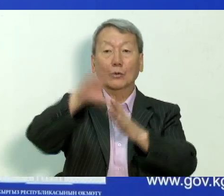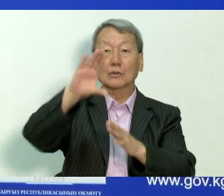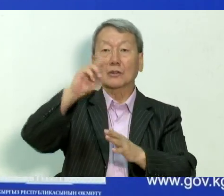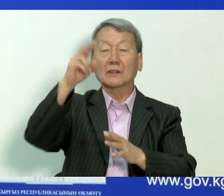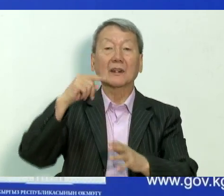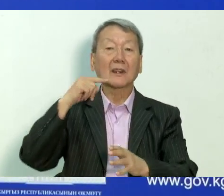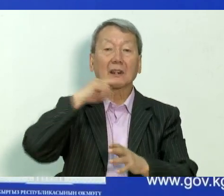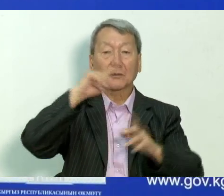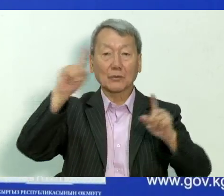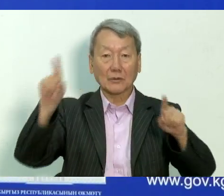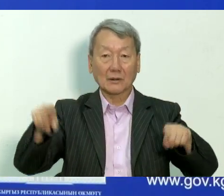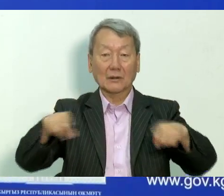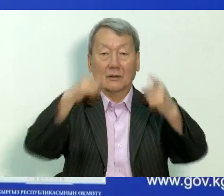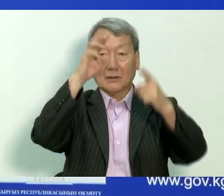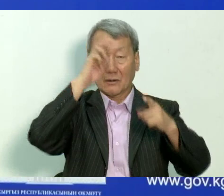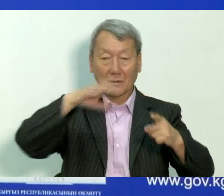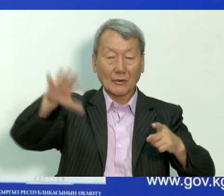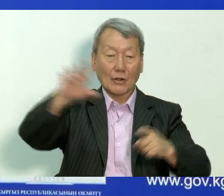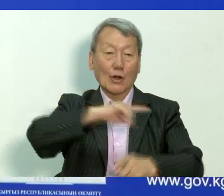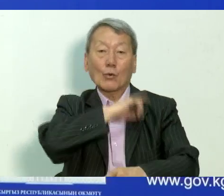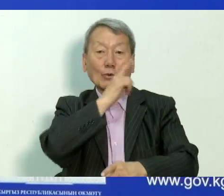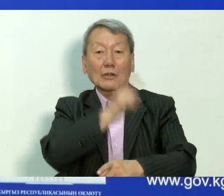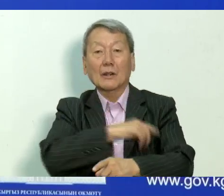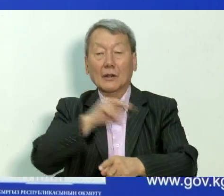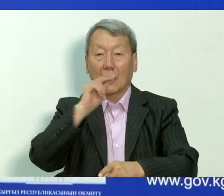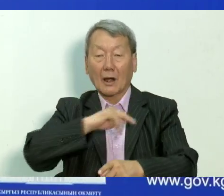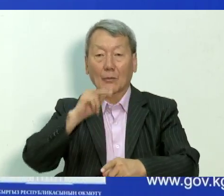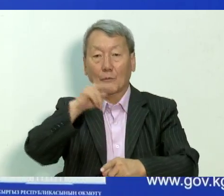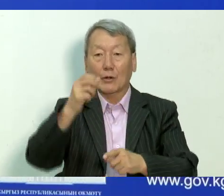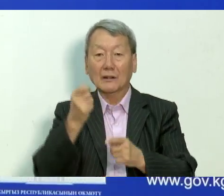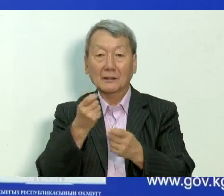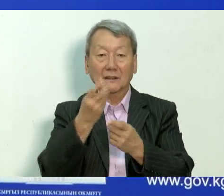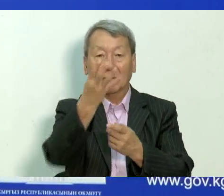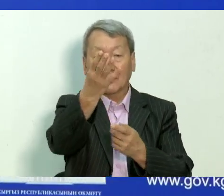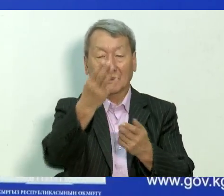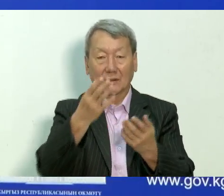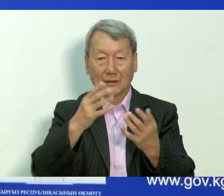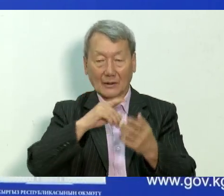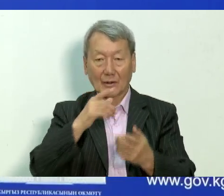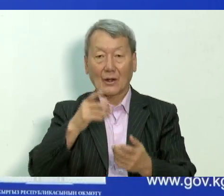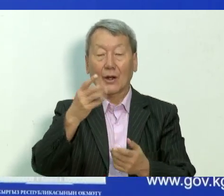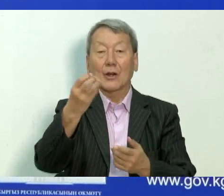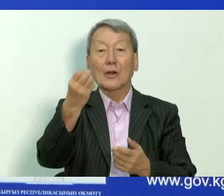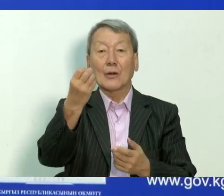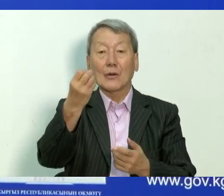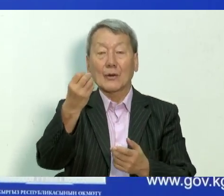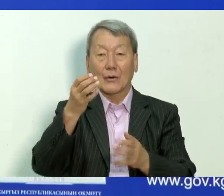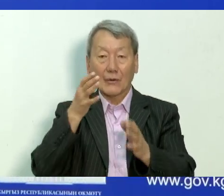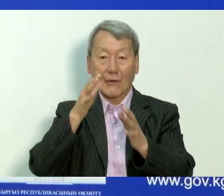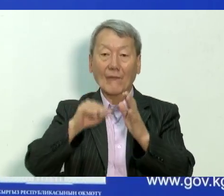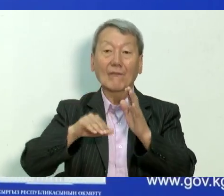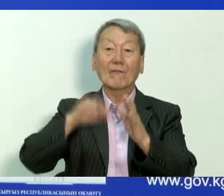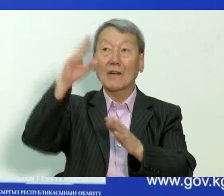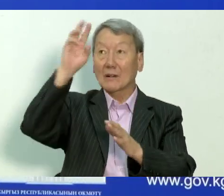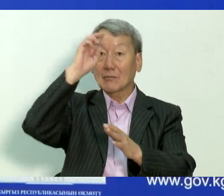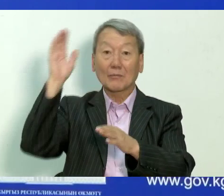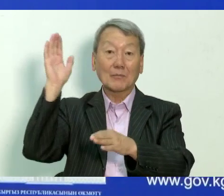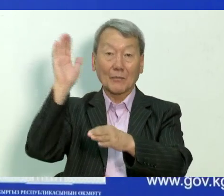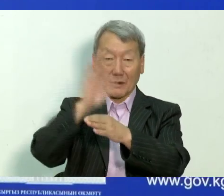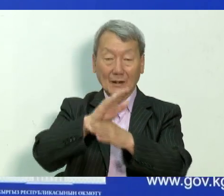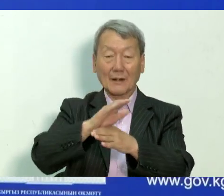социально-экономической ситуации в стране и усиление работы по цифровизации. Кроме реализации вышеуказанной